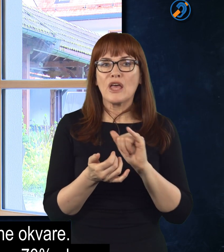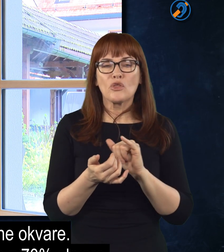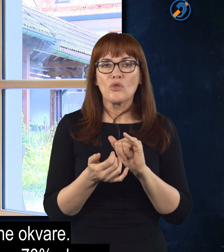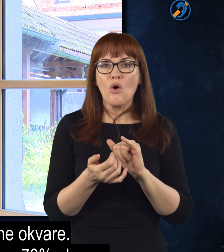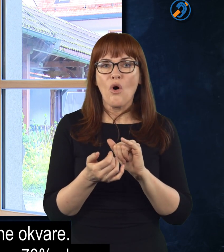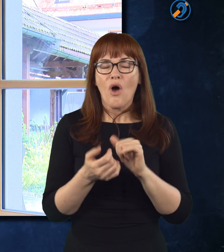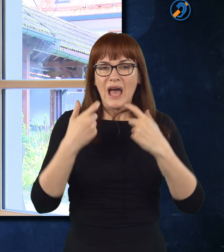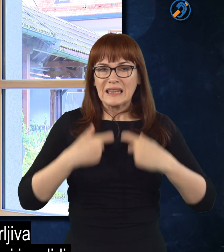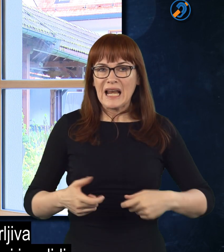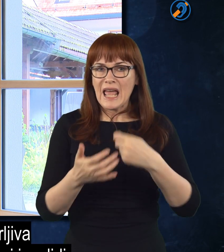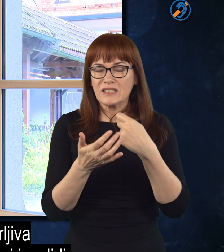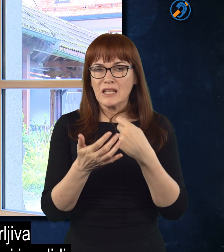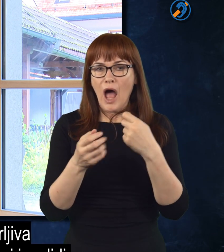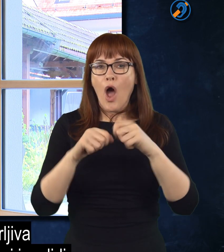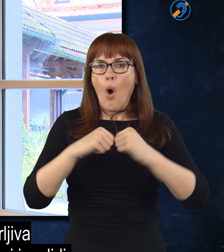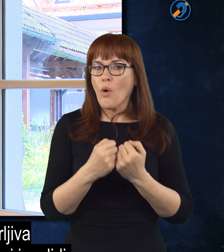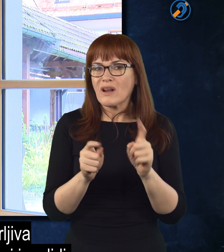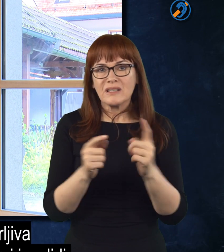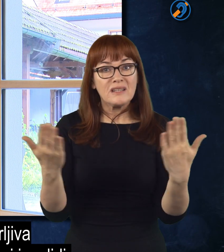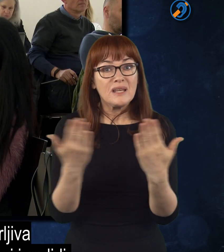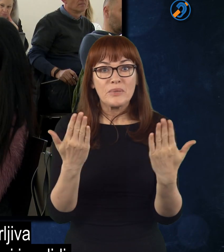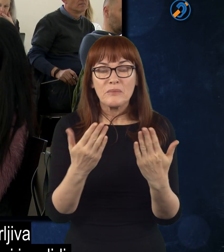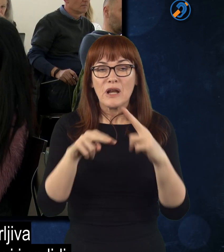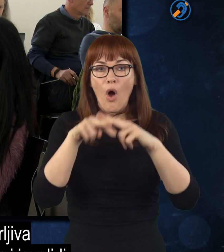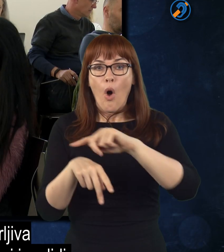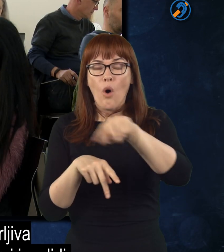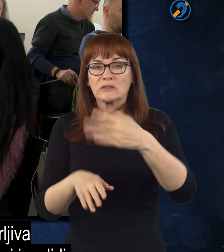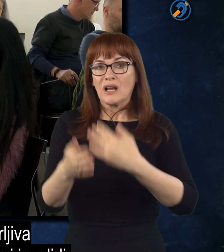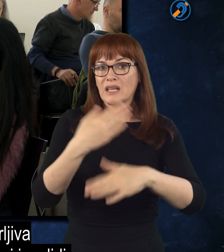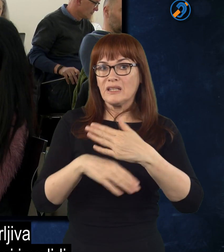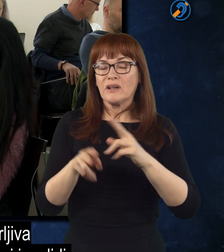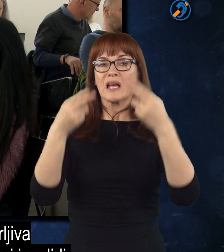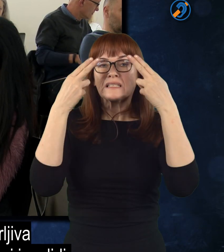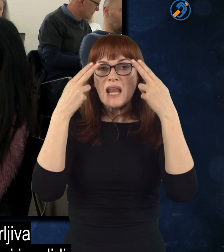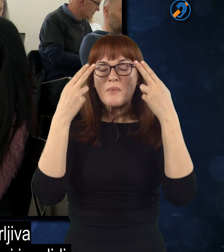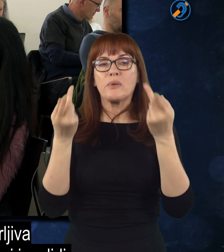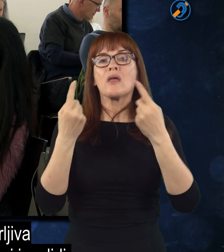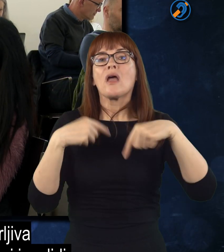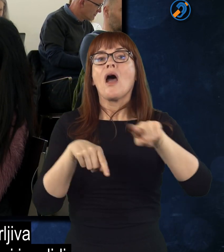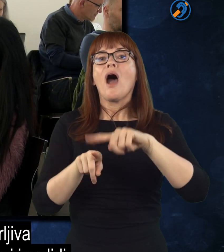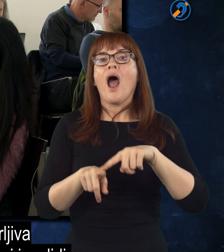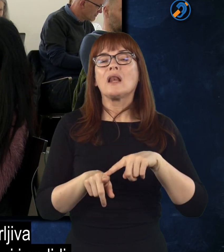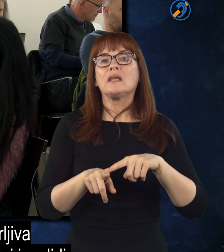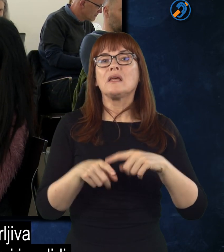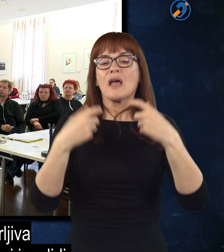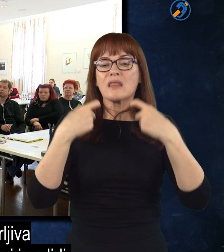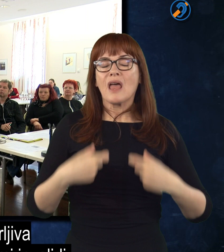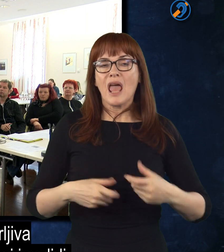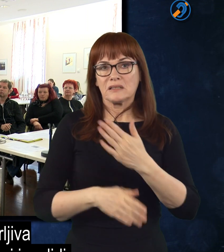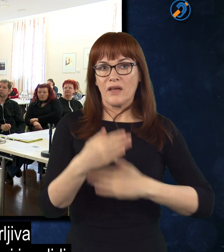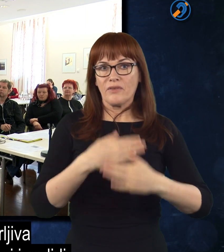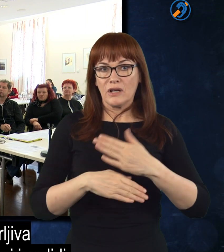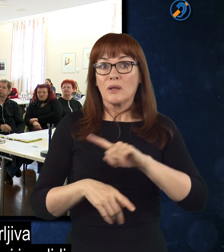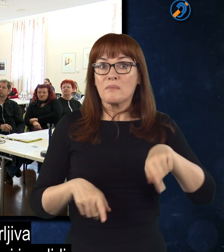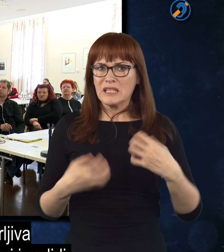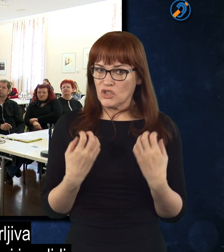za 70% telesno okvaro, ki je neprimerljiva z ostalimi invalidi, kot so slepi ali pa z